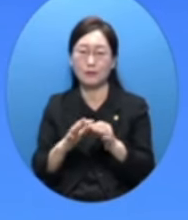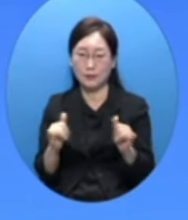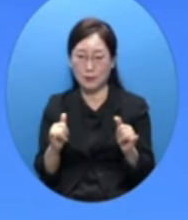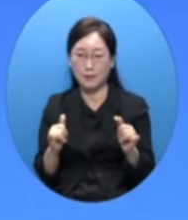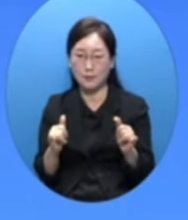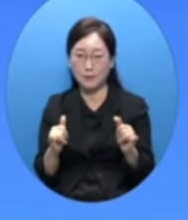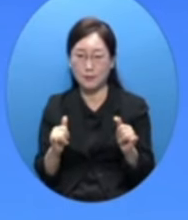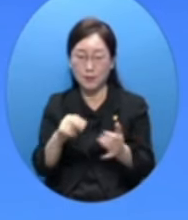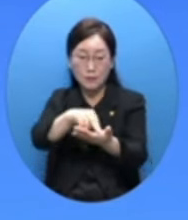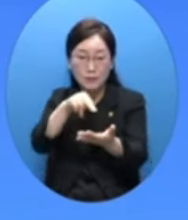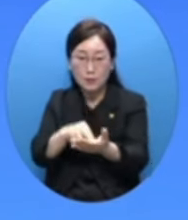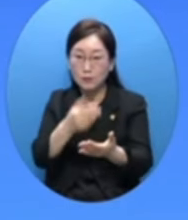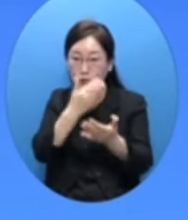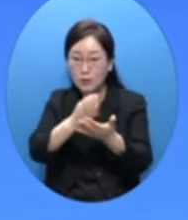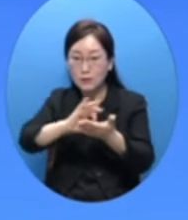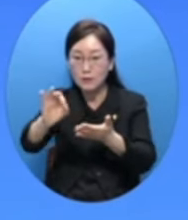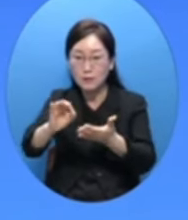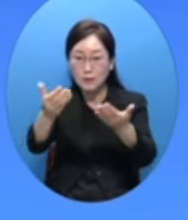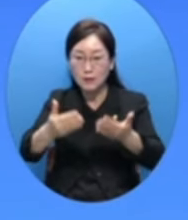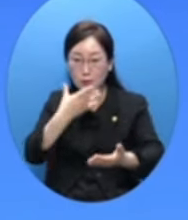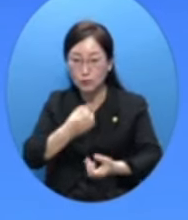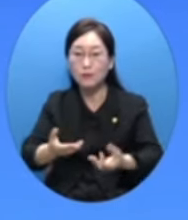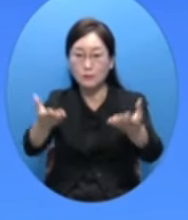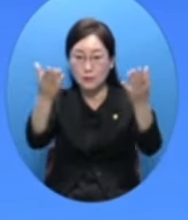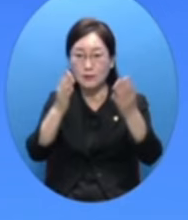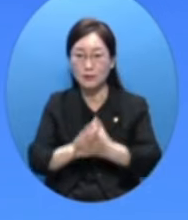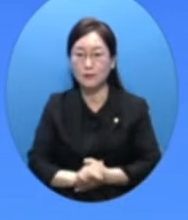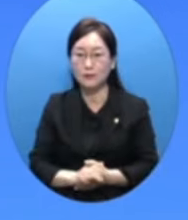귀하게 쓰임 받게 되기를 주님의 이름으로 축원합니다.